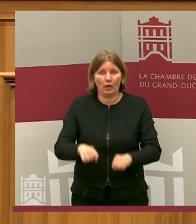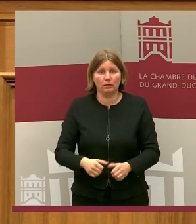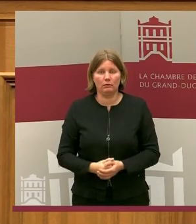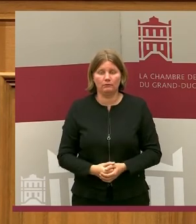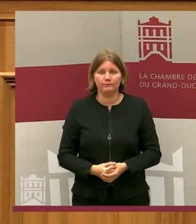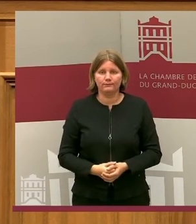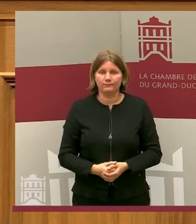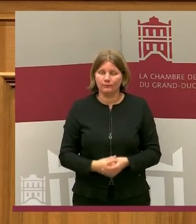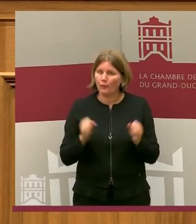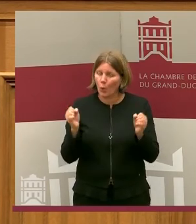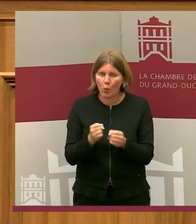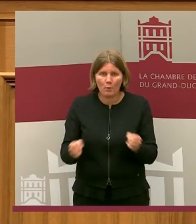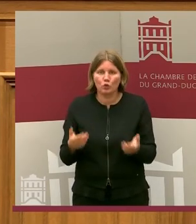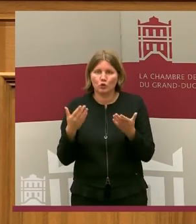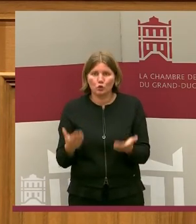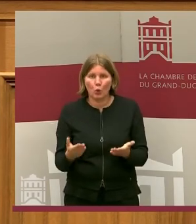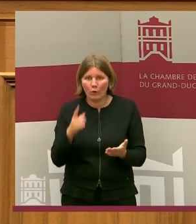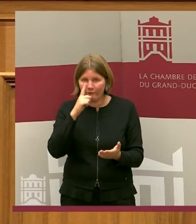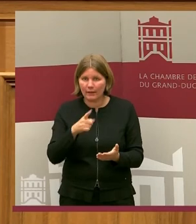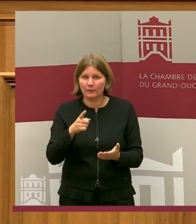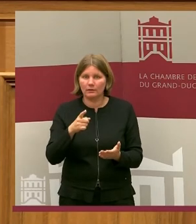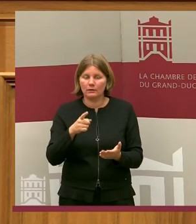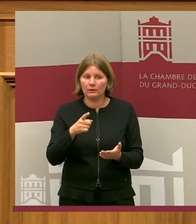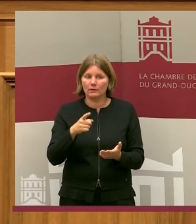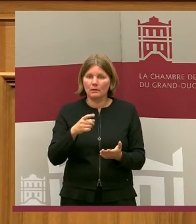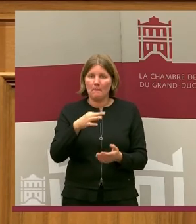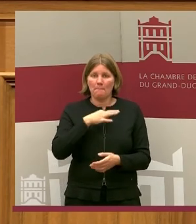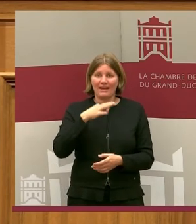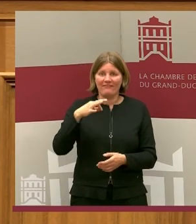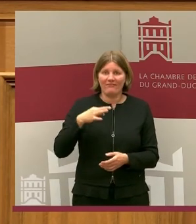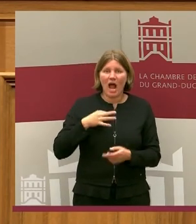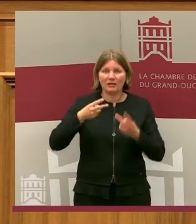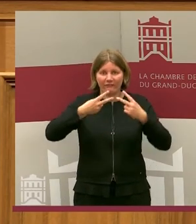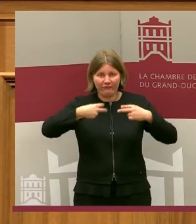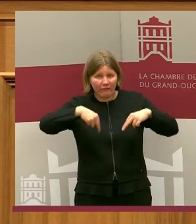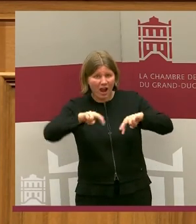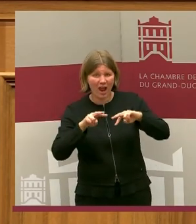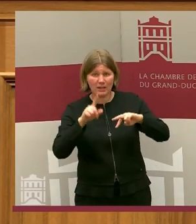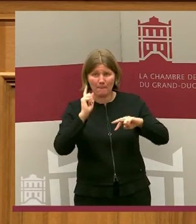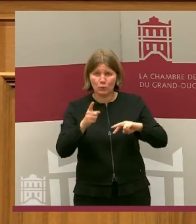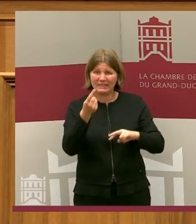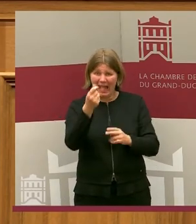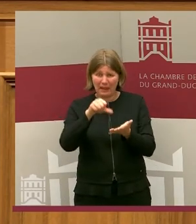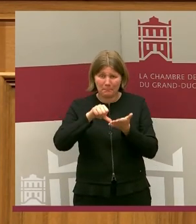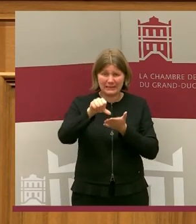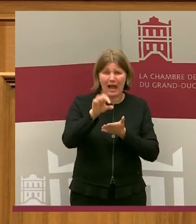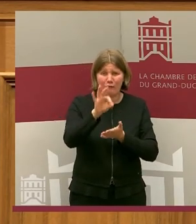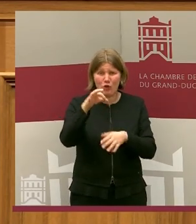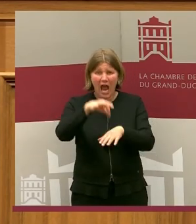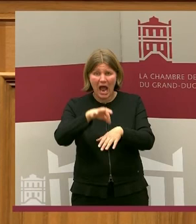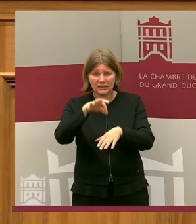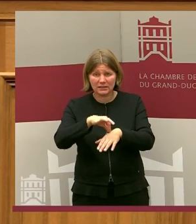bei einer Seance zu einer Petition rauskommt, dass eine Privatassoziation muss mit Geldern einen Doktor